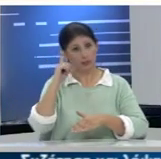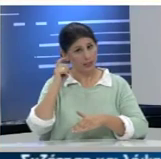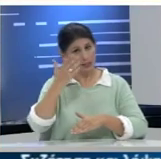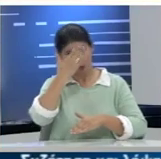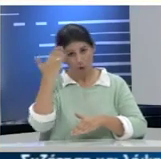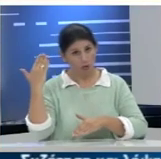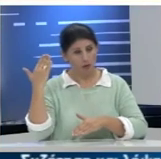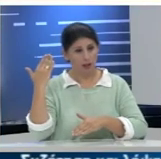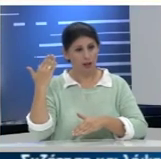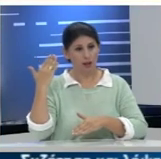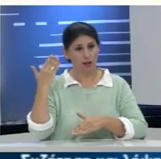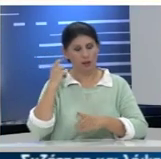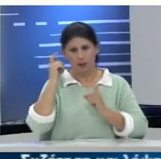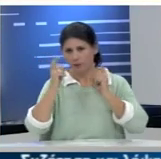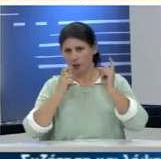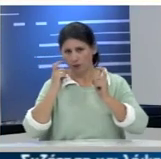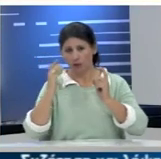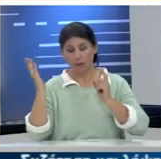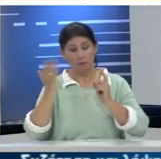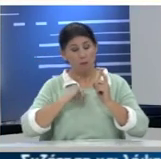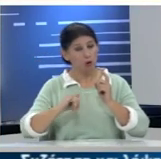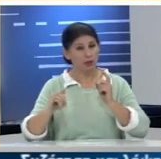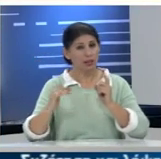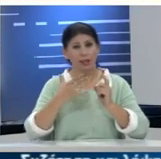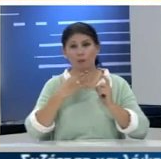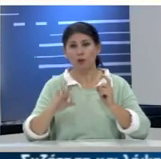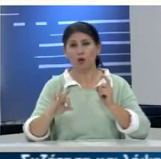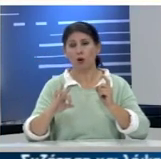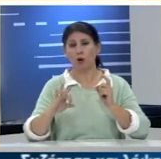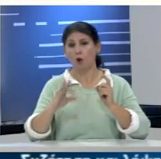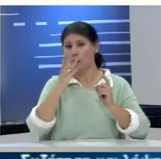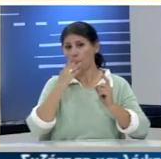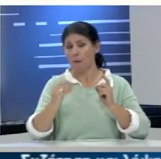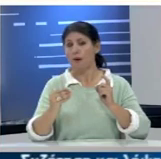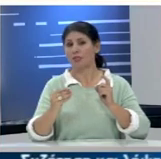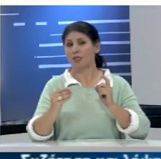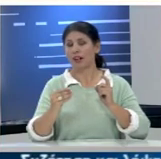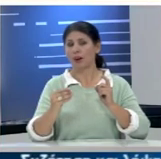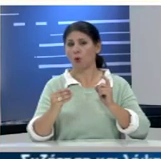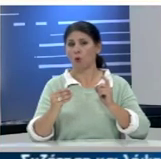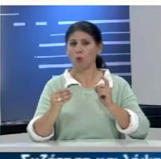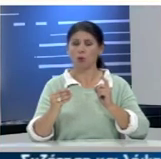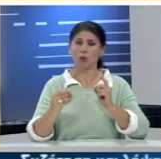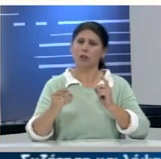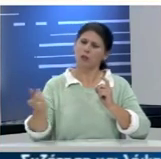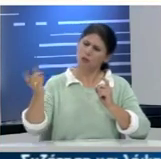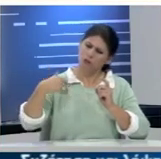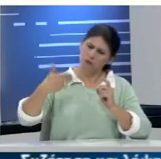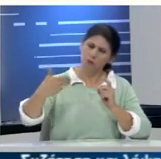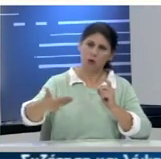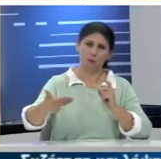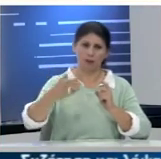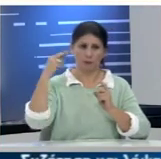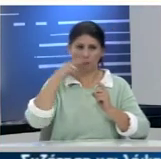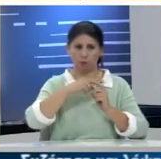αθώθηκε. Διερωτηθήκατε αν ποτέ και για ποιο λόγο ο Ανδρέας Παπανδρέου και όχι μόνο και άλλοι μετέπειτα πρωθυπουργοί που